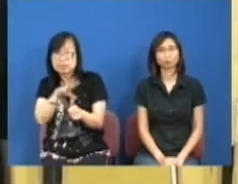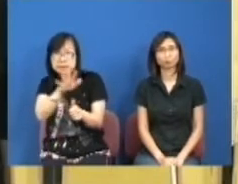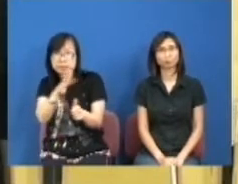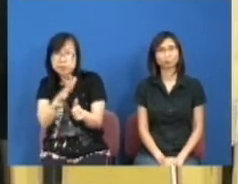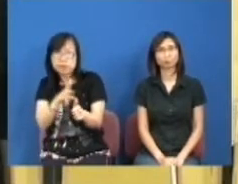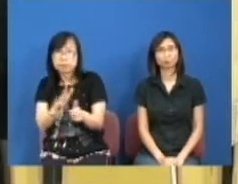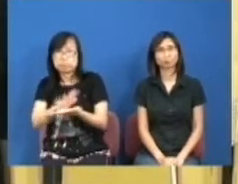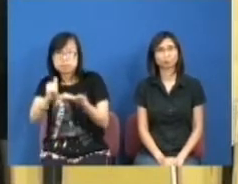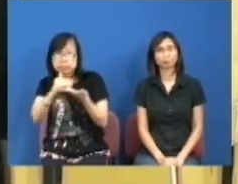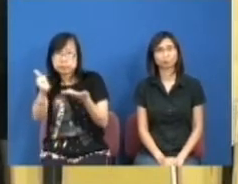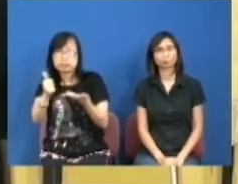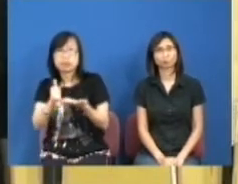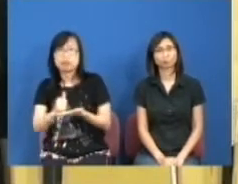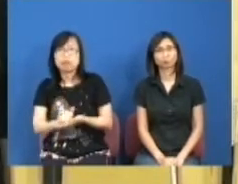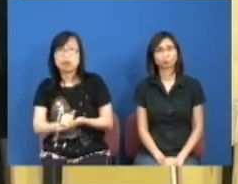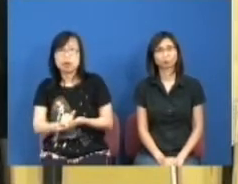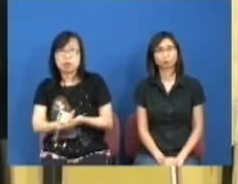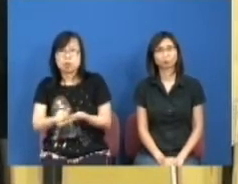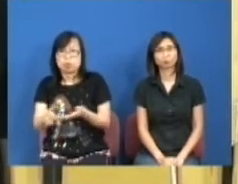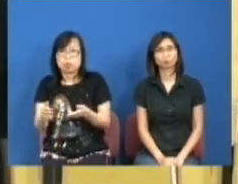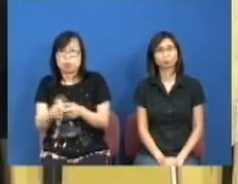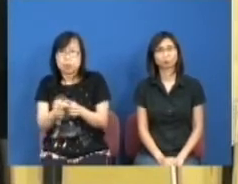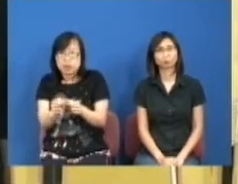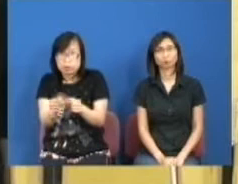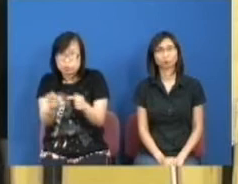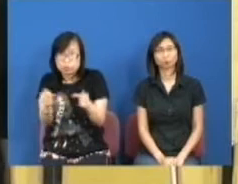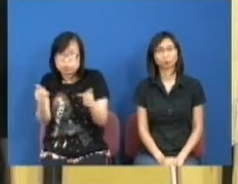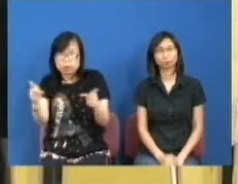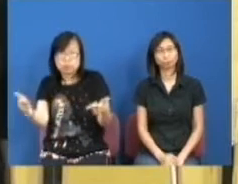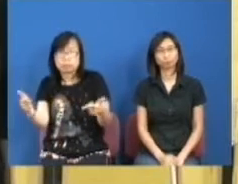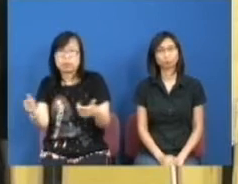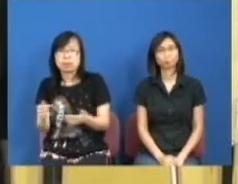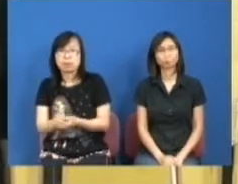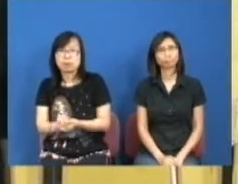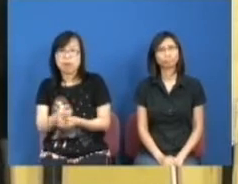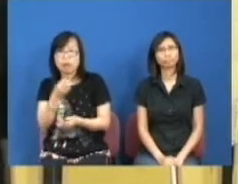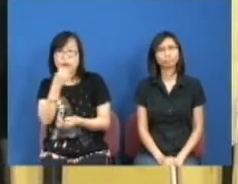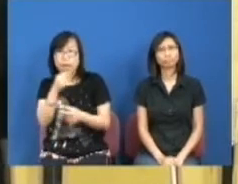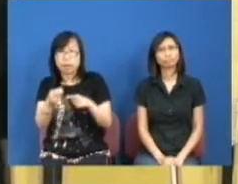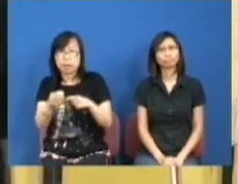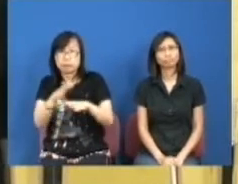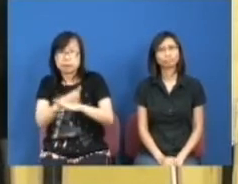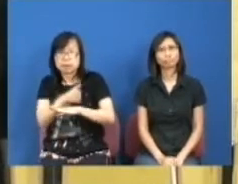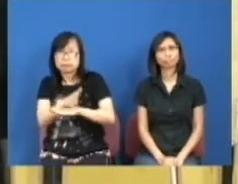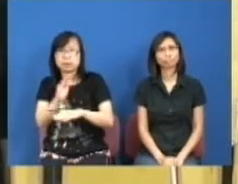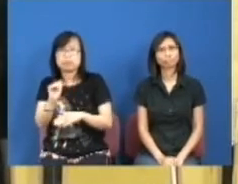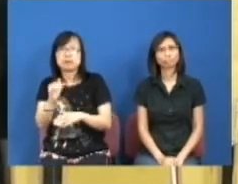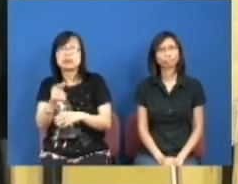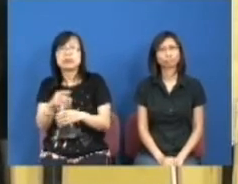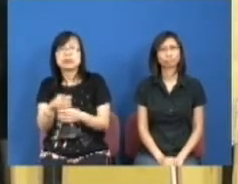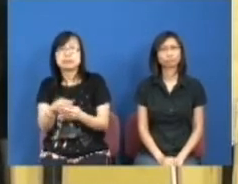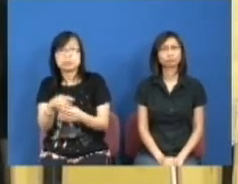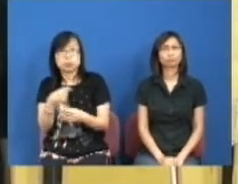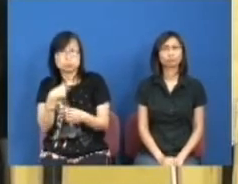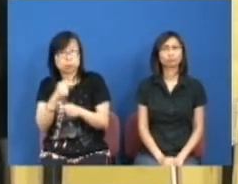亦都似乎係越嚟越重手嘅。咁香港嘅公民社會其實可以點樣去應付呢個